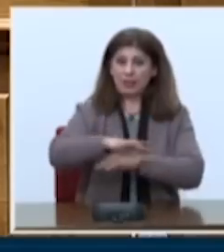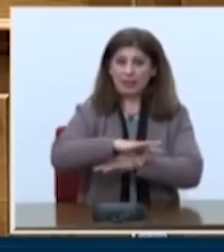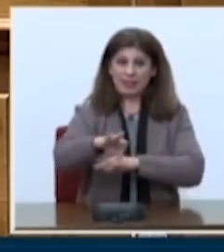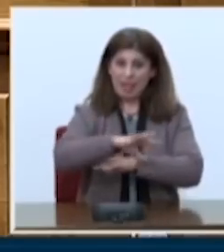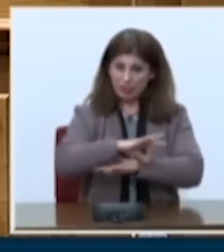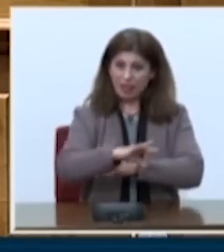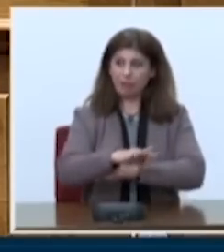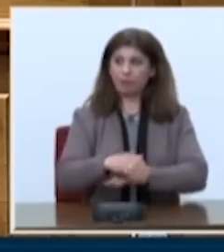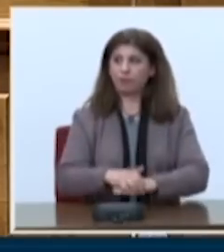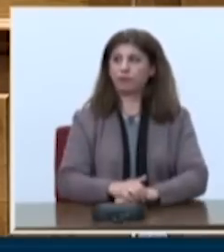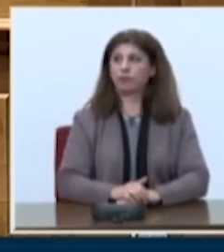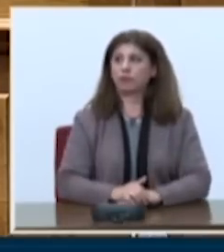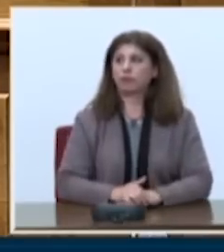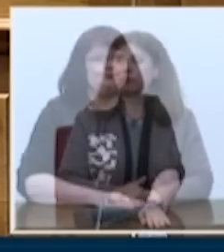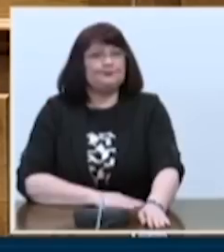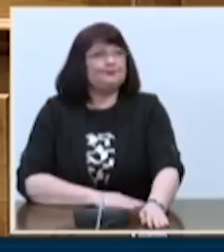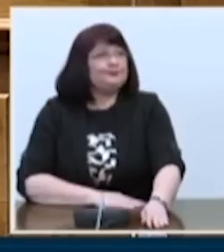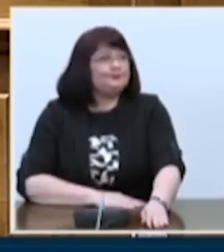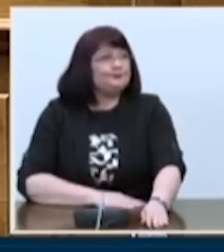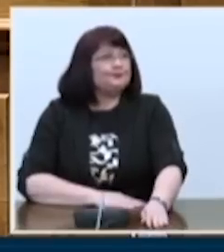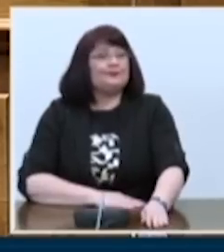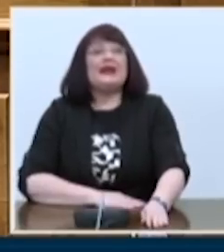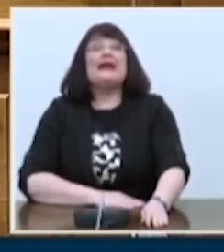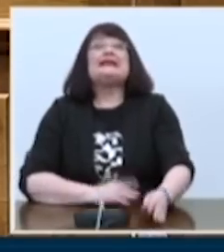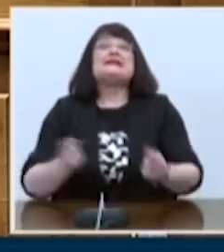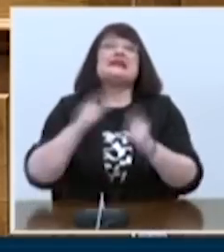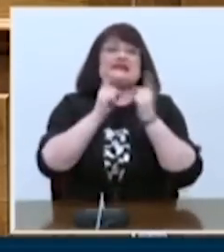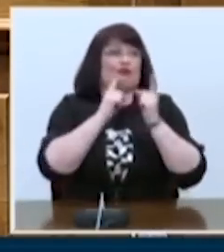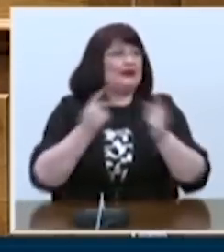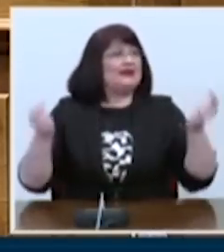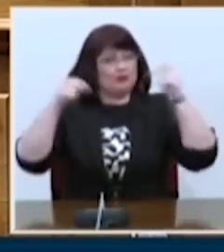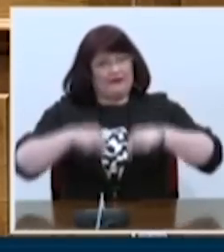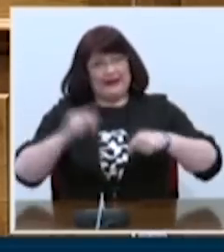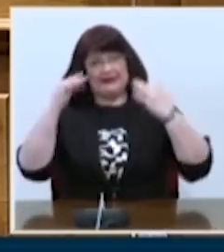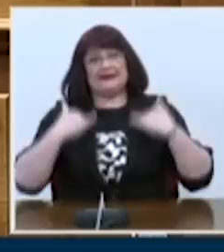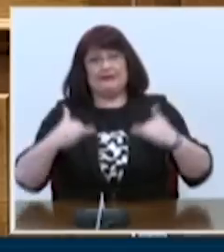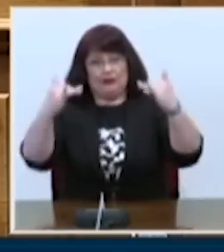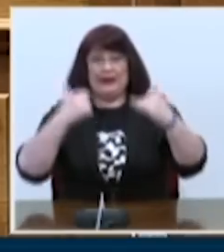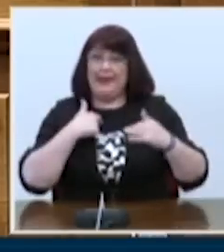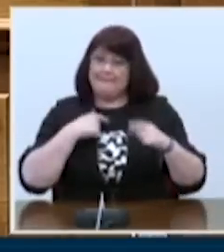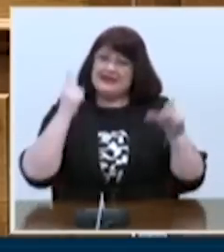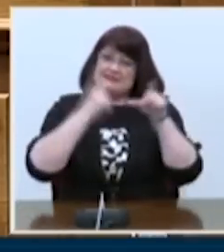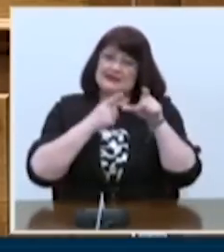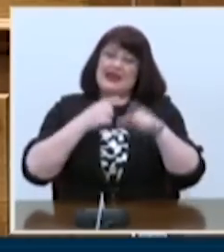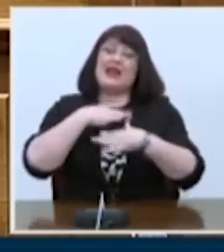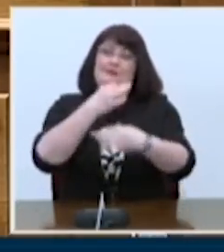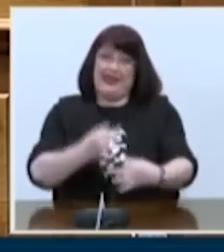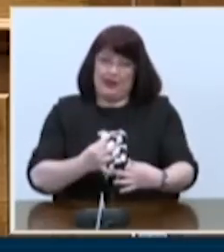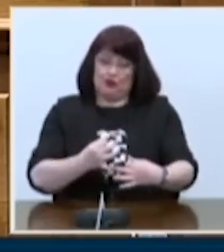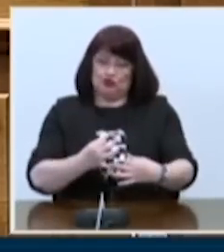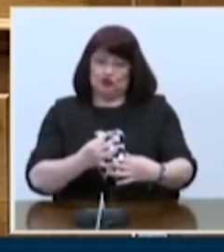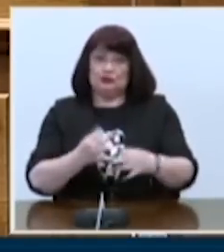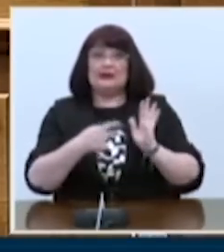σημερινές συμφωνίες που φέρνεται στη Βουλή. Γι' αυτό, από τη μεριά του ΚΚΕ, θα εισπράξετε